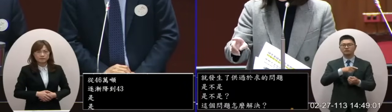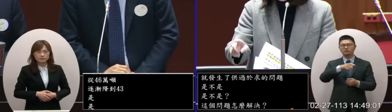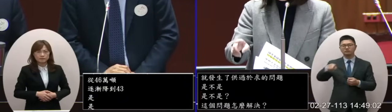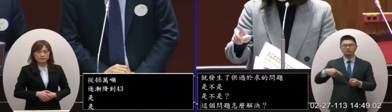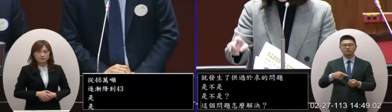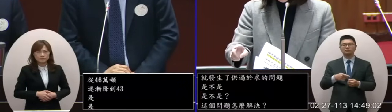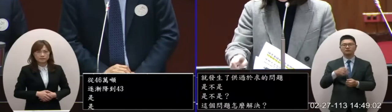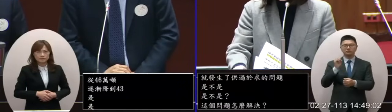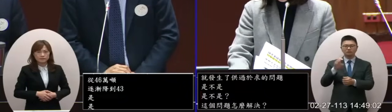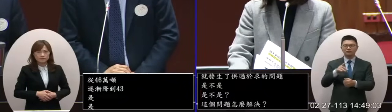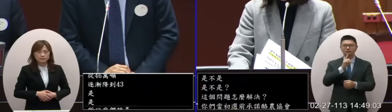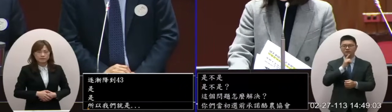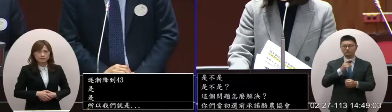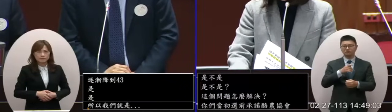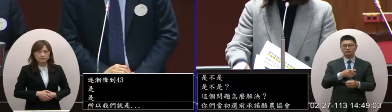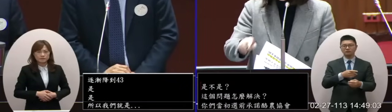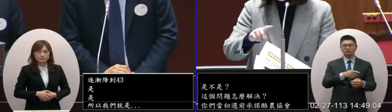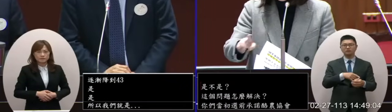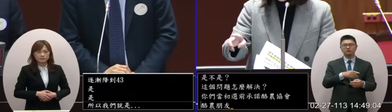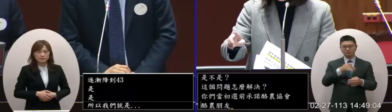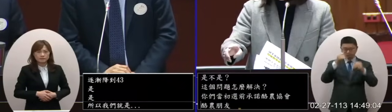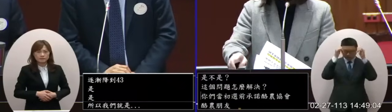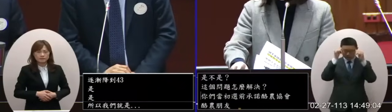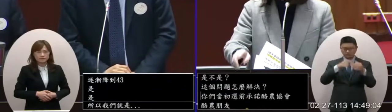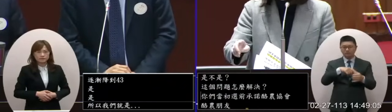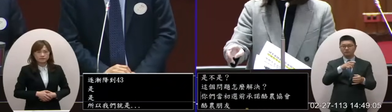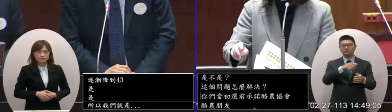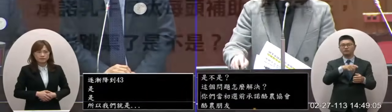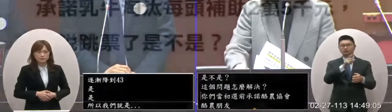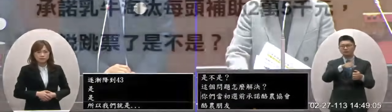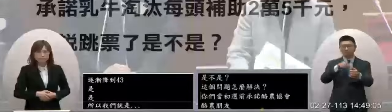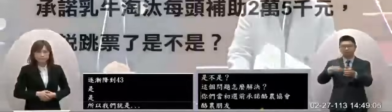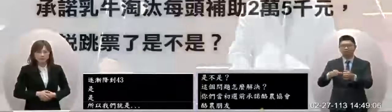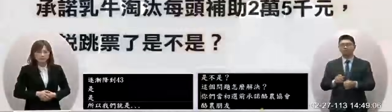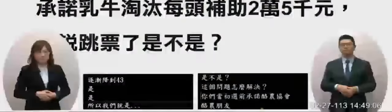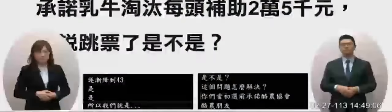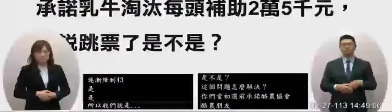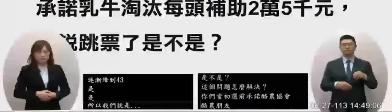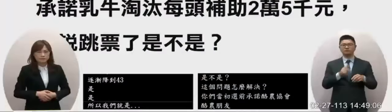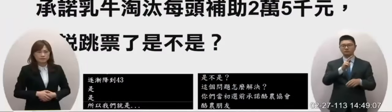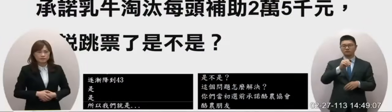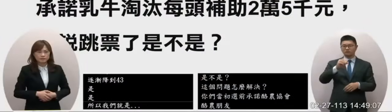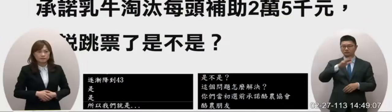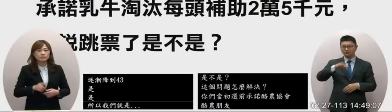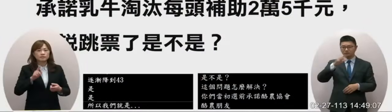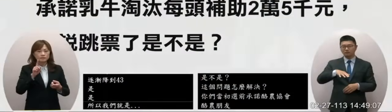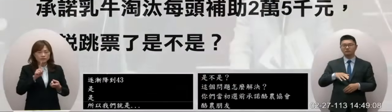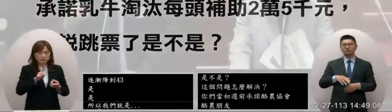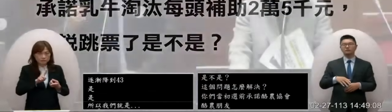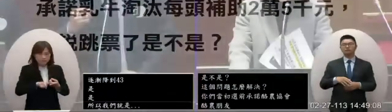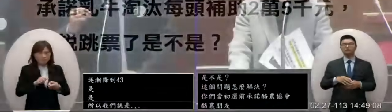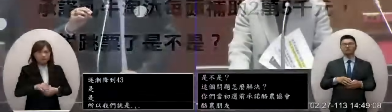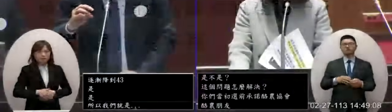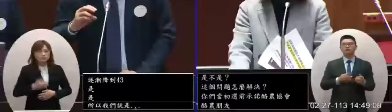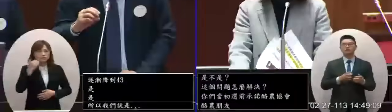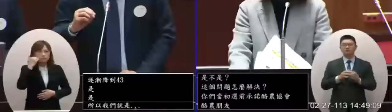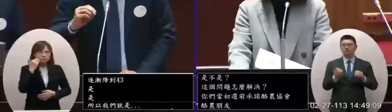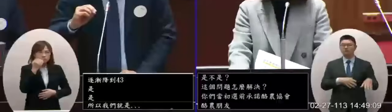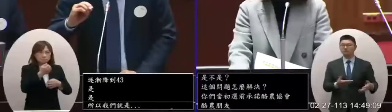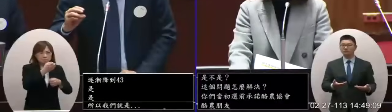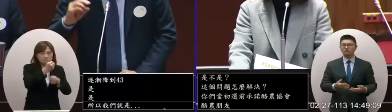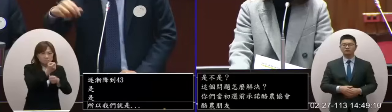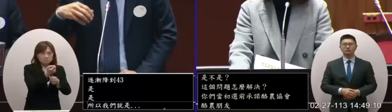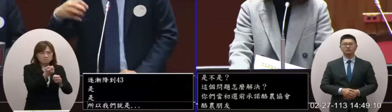要补助每一头牛，就是淘汰乳牛2.5万，是不是？ 对，我们就是寡产的牛啦，不